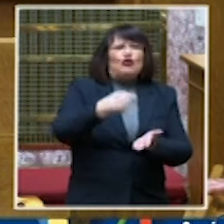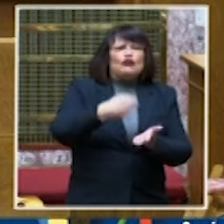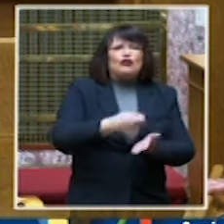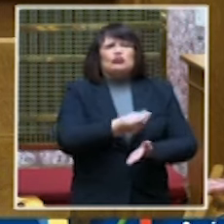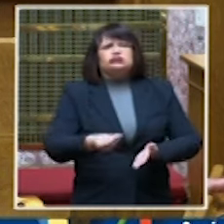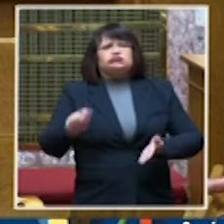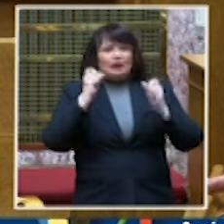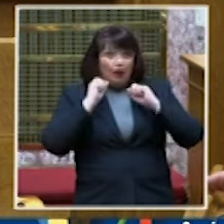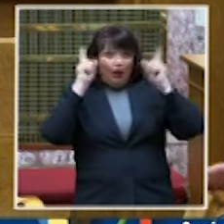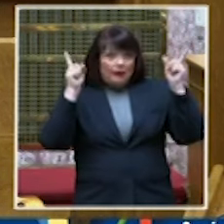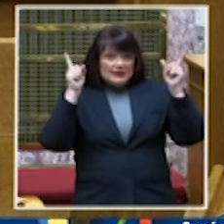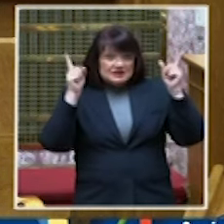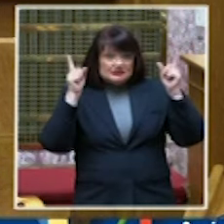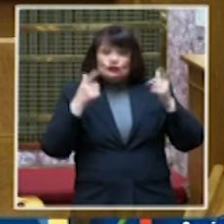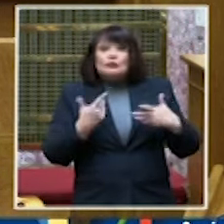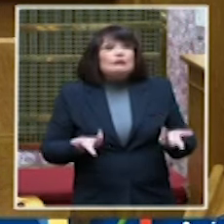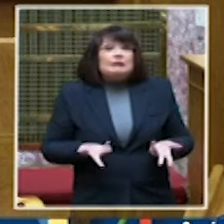πάει σε μια χούφτα